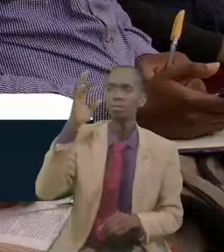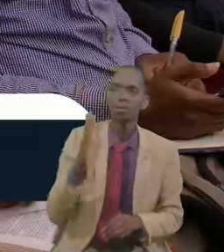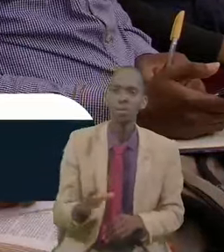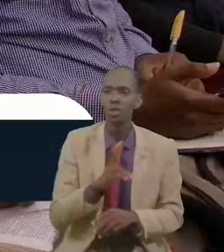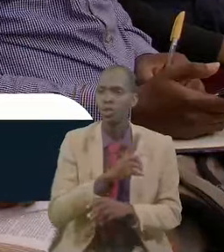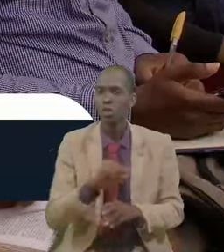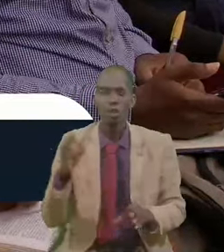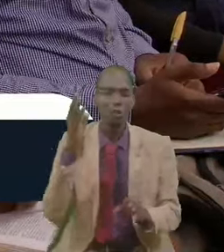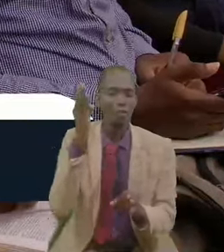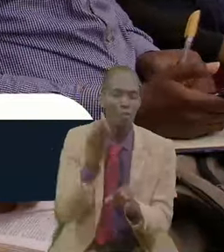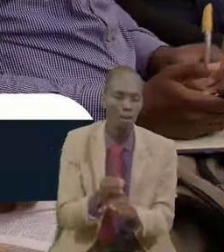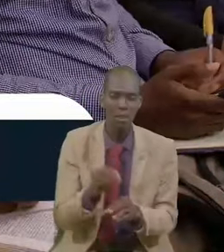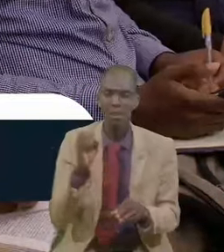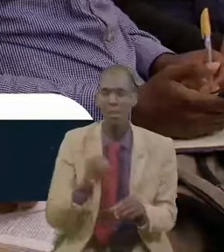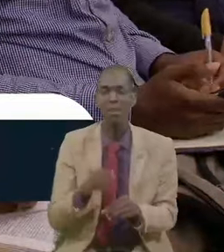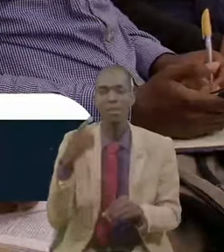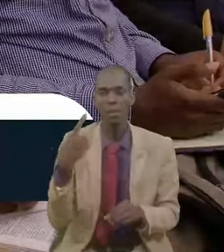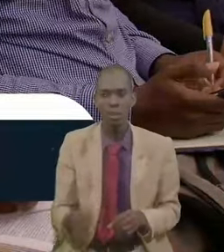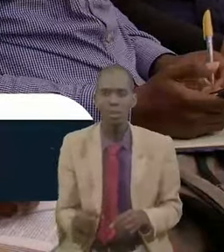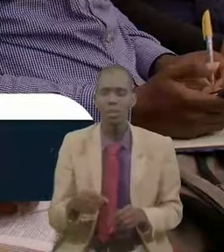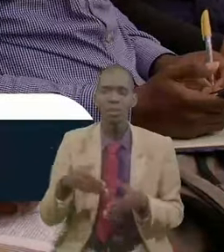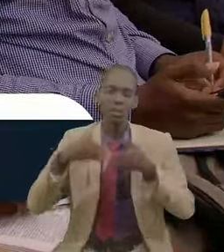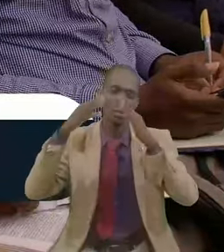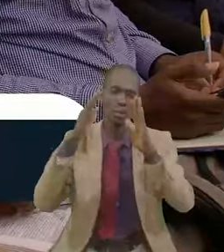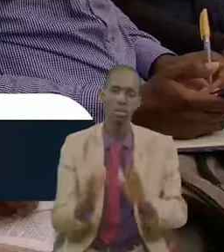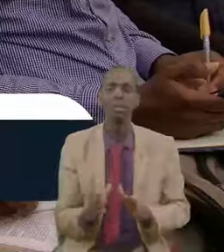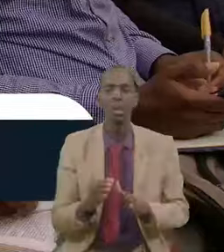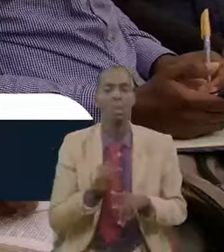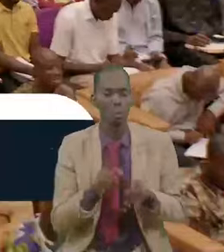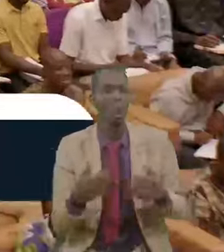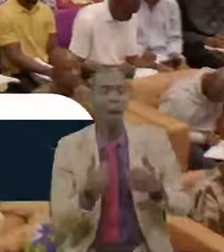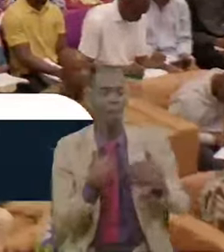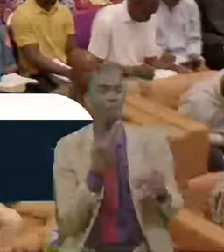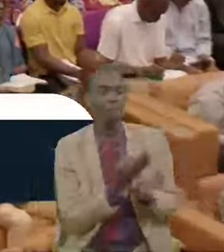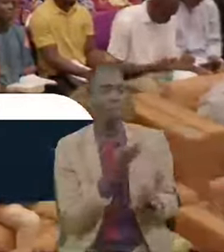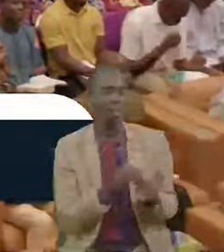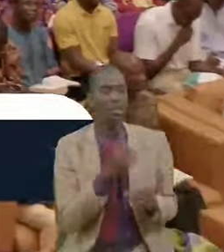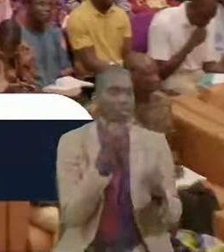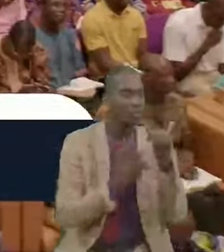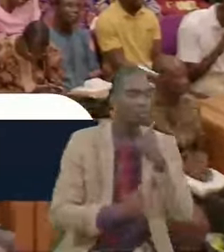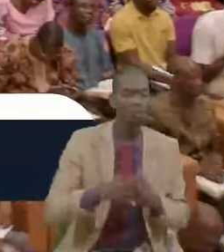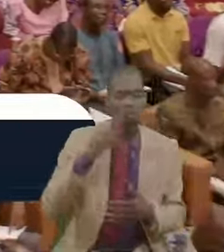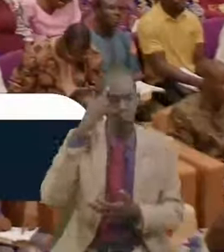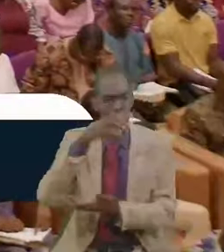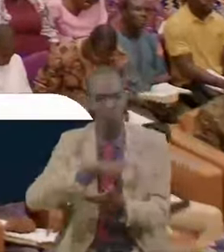dans les ministres, dans les membres. Le manque de foi dans le ramassis. Voyez les ministres. Aucun d'eux